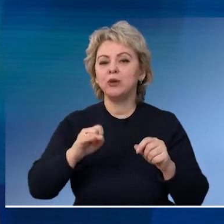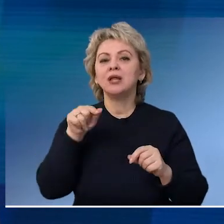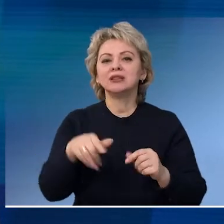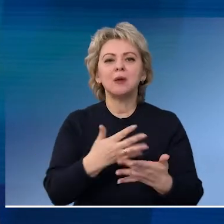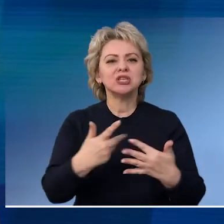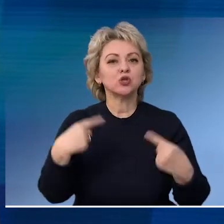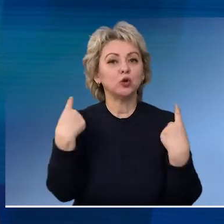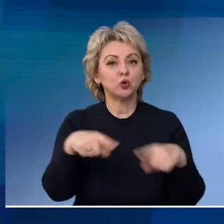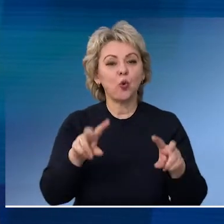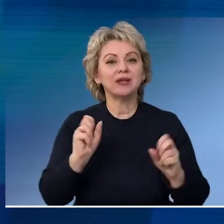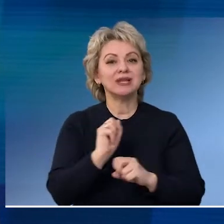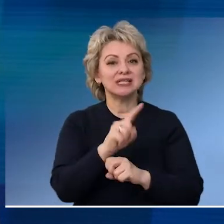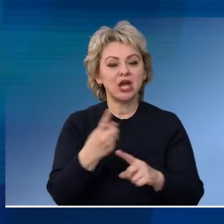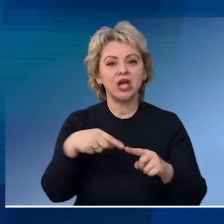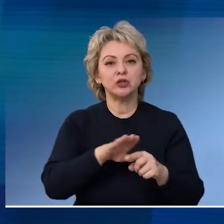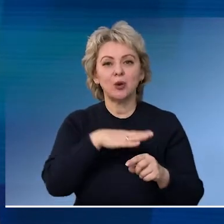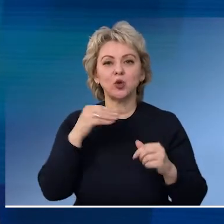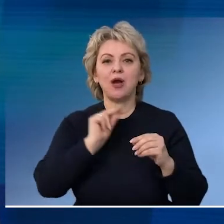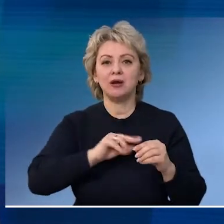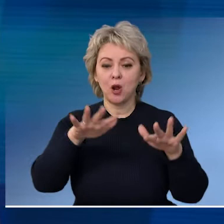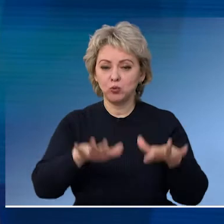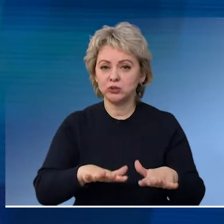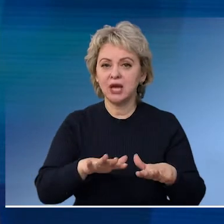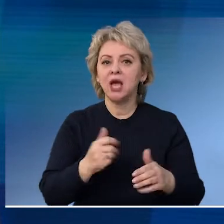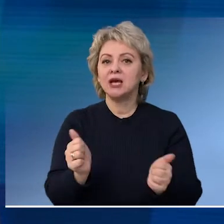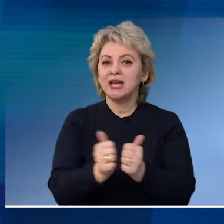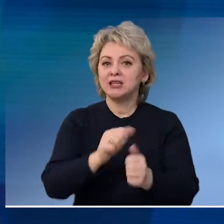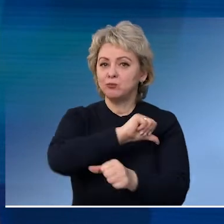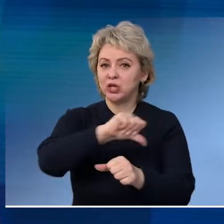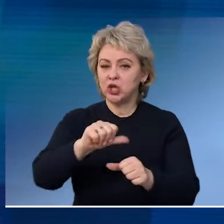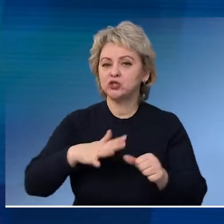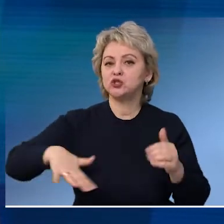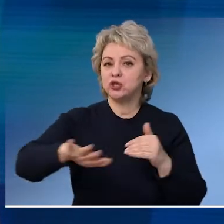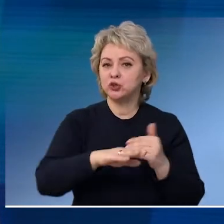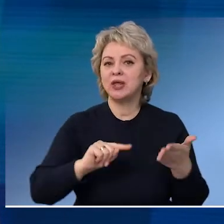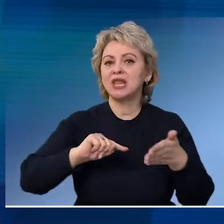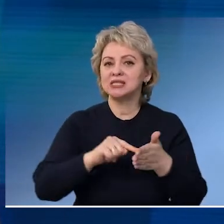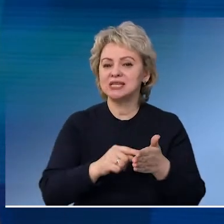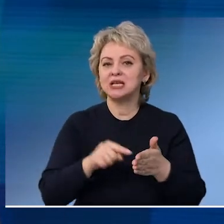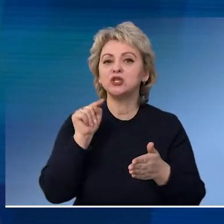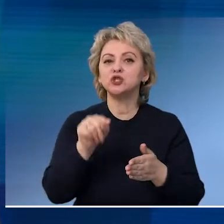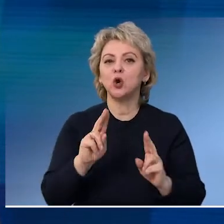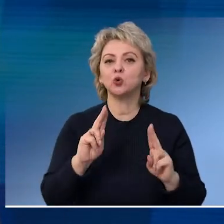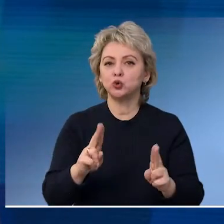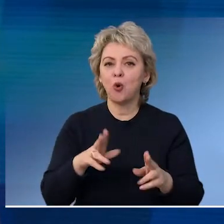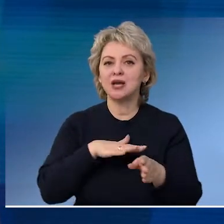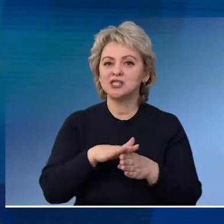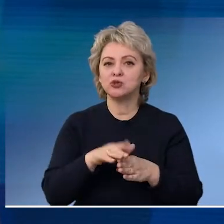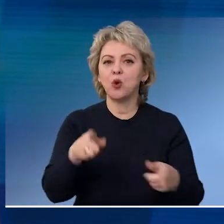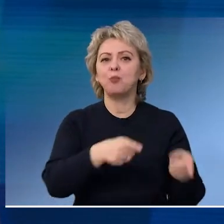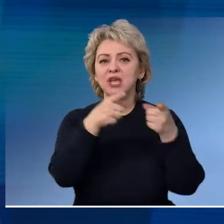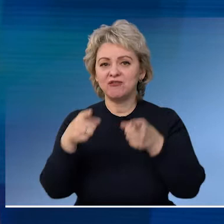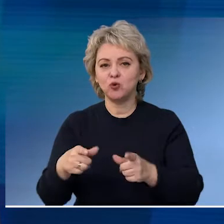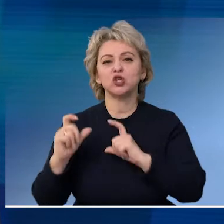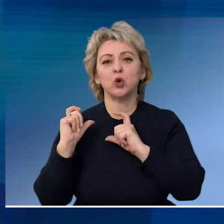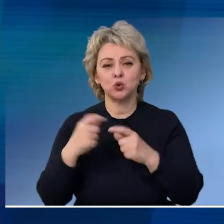«Белойл», но там несколько иное назначение этой многофункциональной зоны, поскольку приграничная территория больше нацелена на тех, кто кто осуществляет